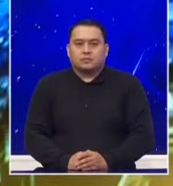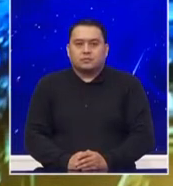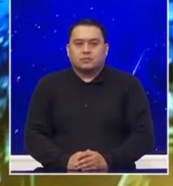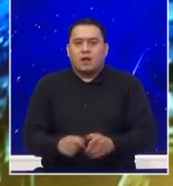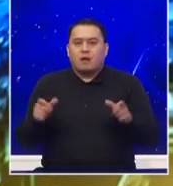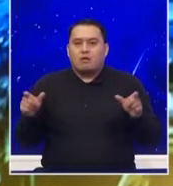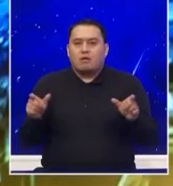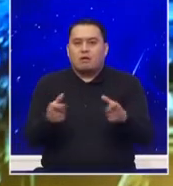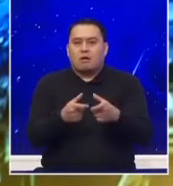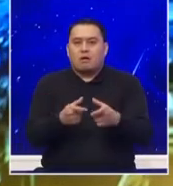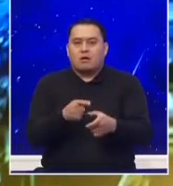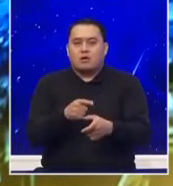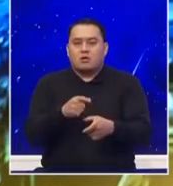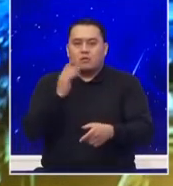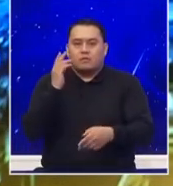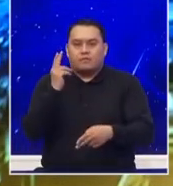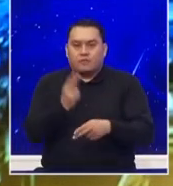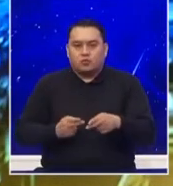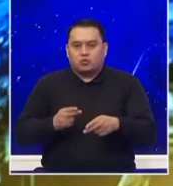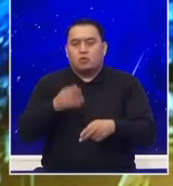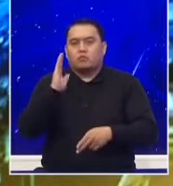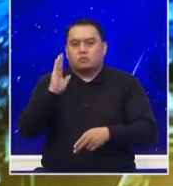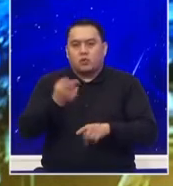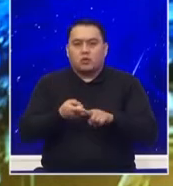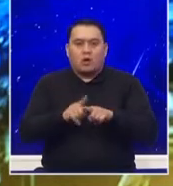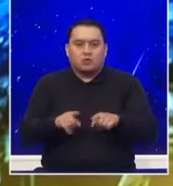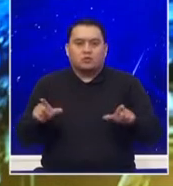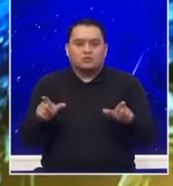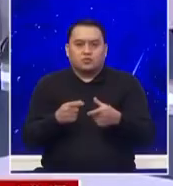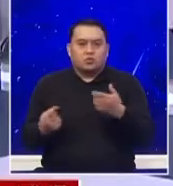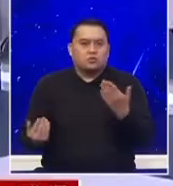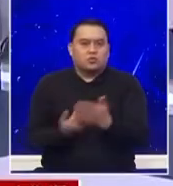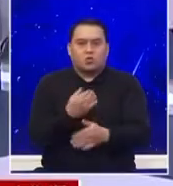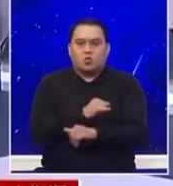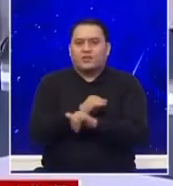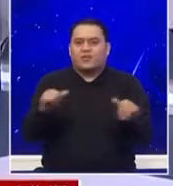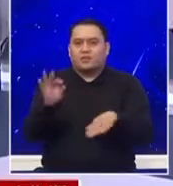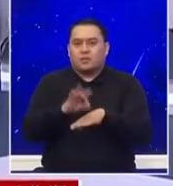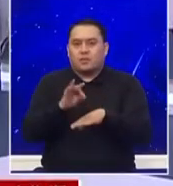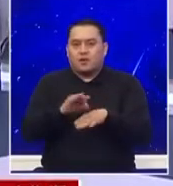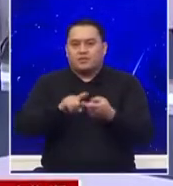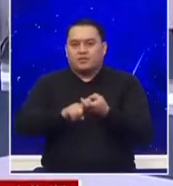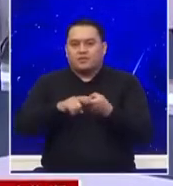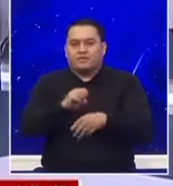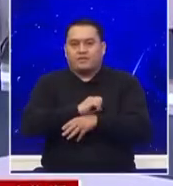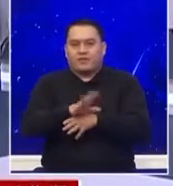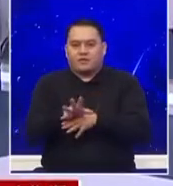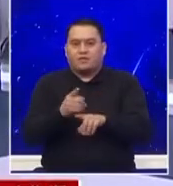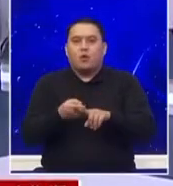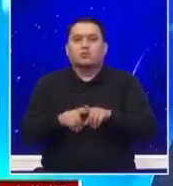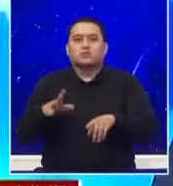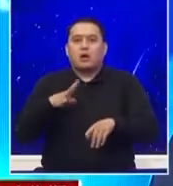Елімізде карантиндік шаралар күшейтілуі мүмкін, себебі республикада эпидахуал қайта ушығып барады. Бұл туралы орталық коммуникациялар